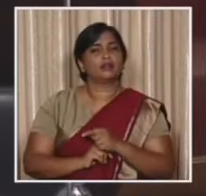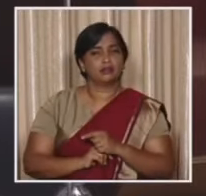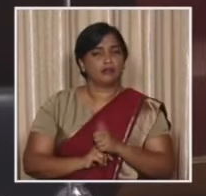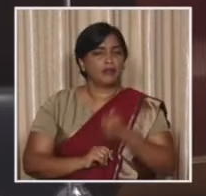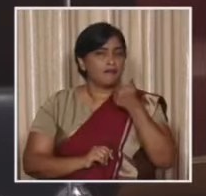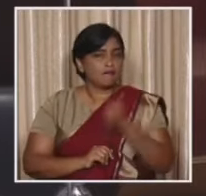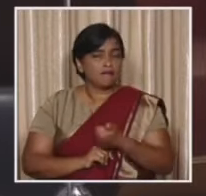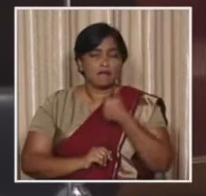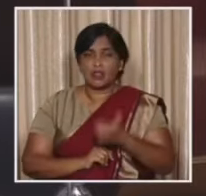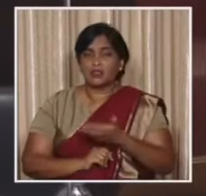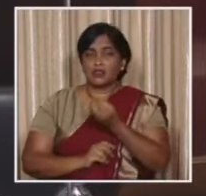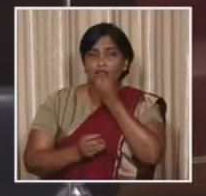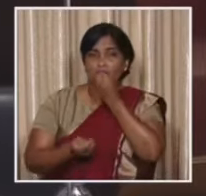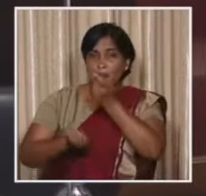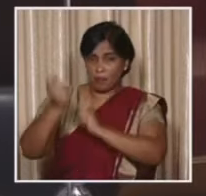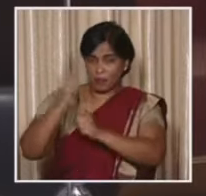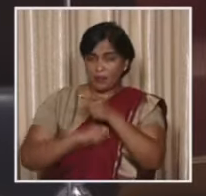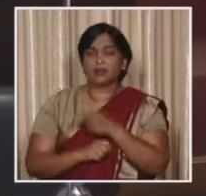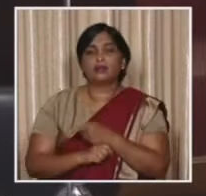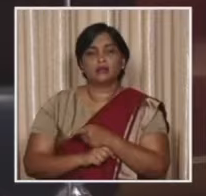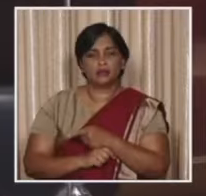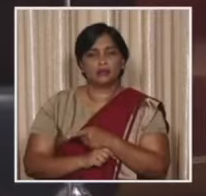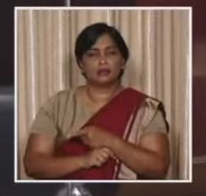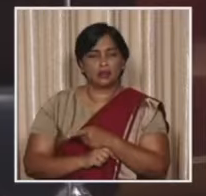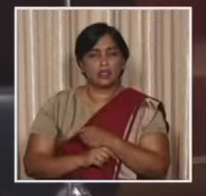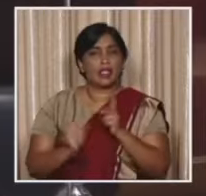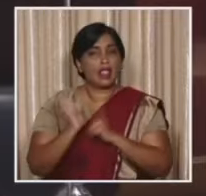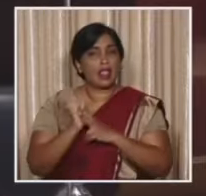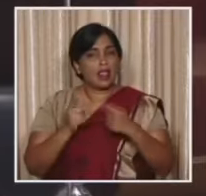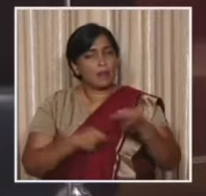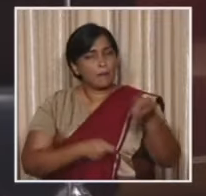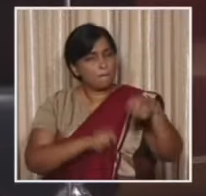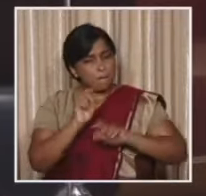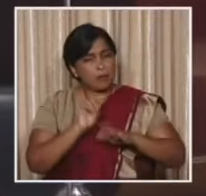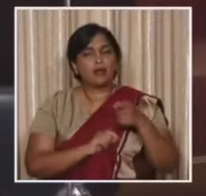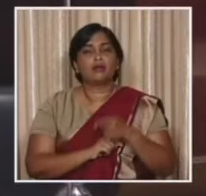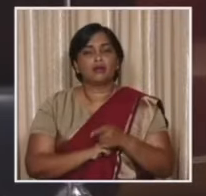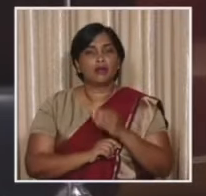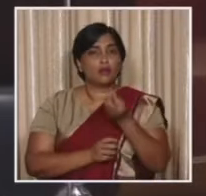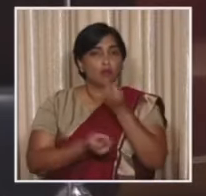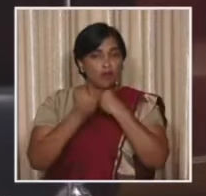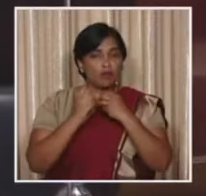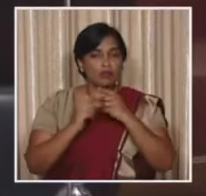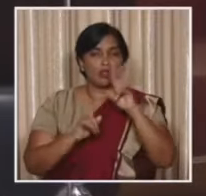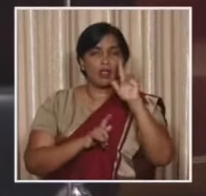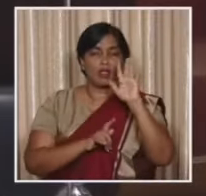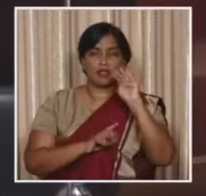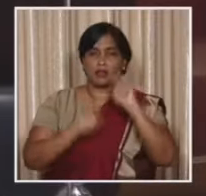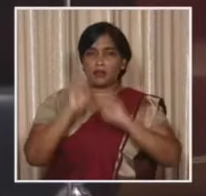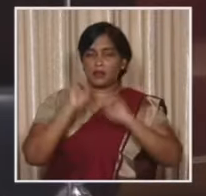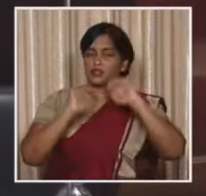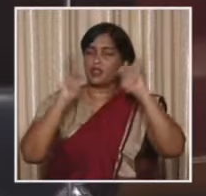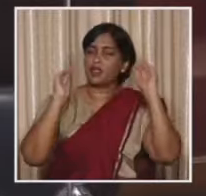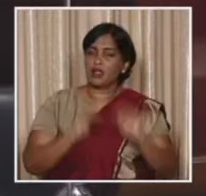අත්‍යවශ්‍ය බාල ගත්තත් එළවලු ගත්තත් පරිභෝජනයේ 40% අඩු